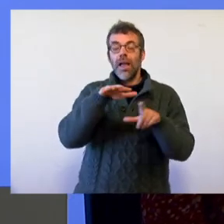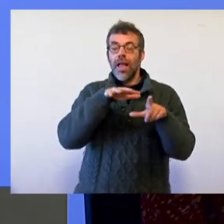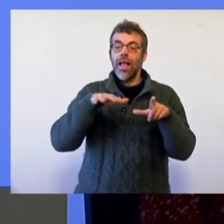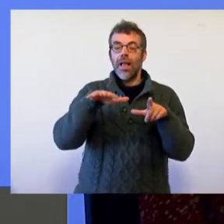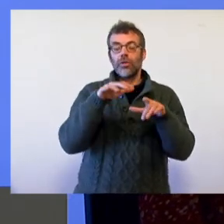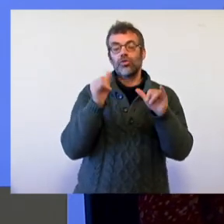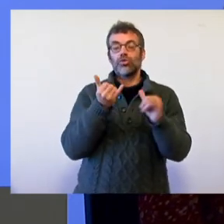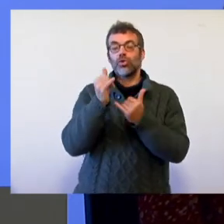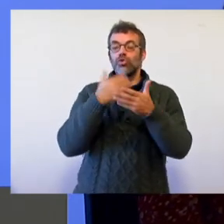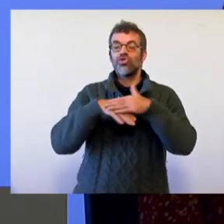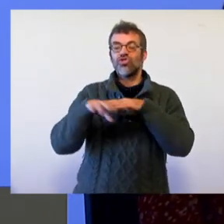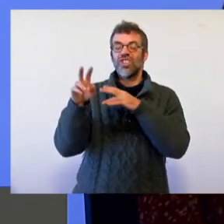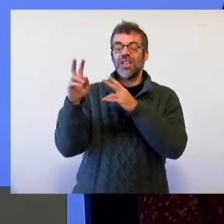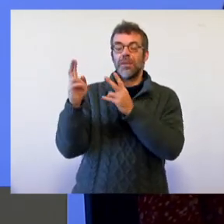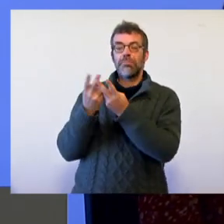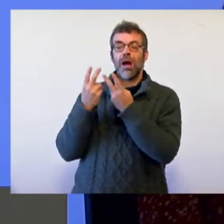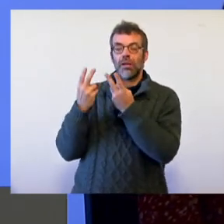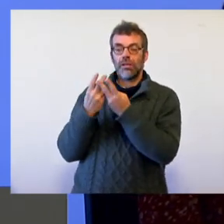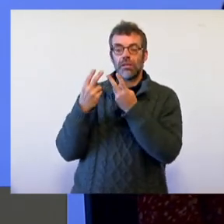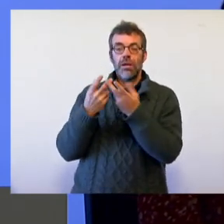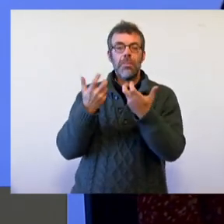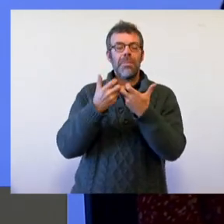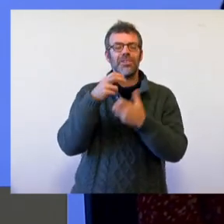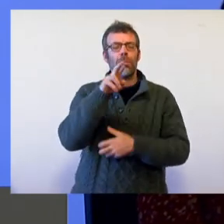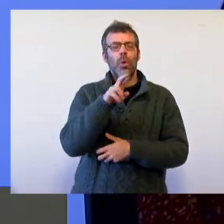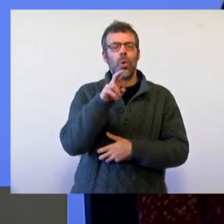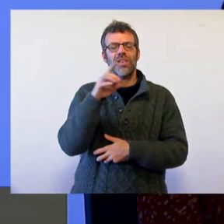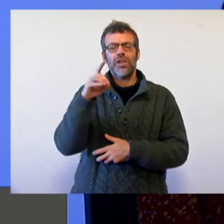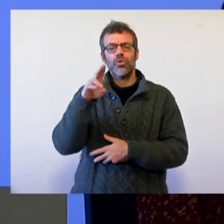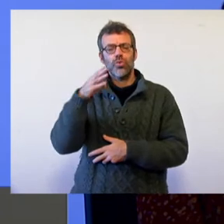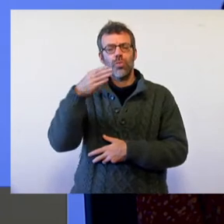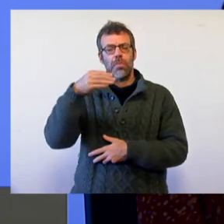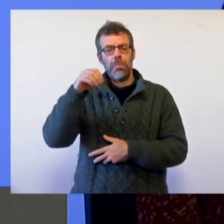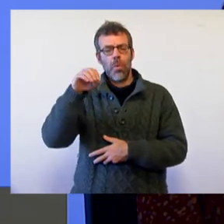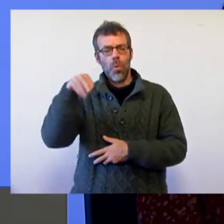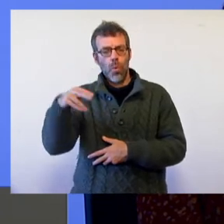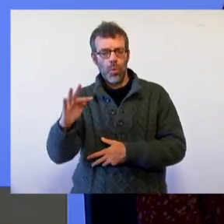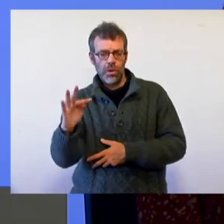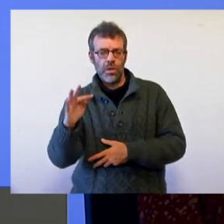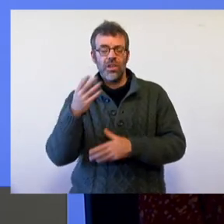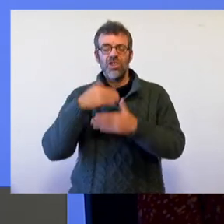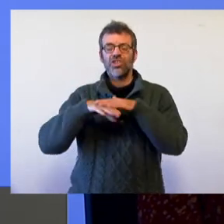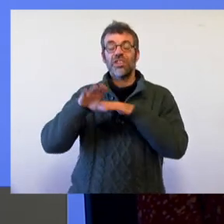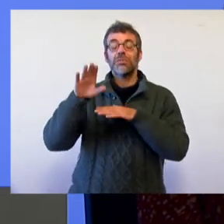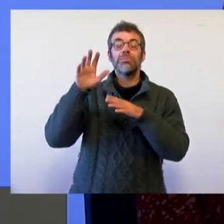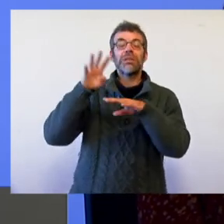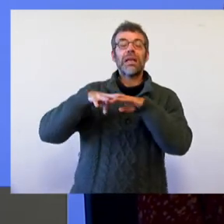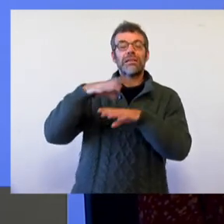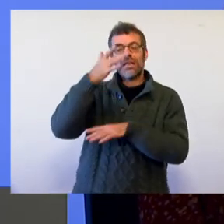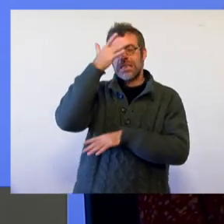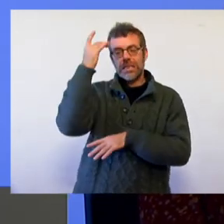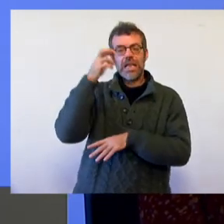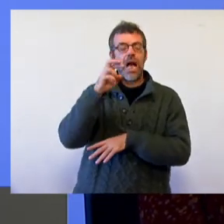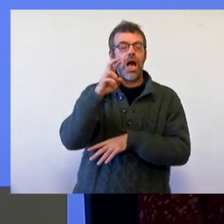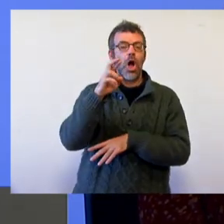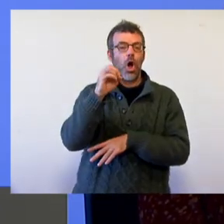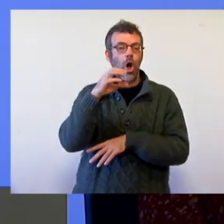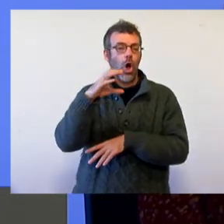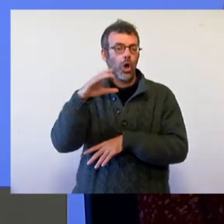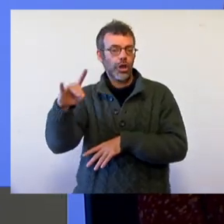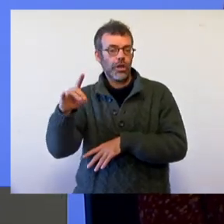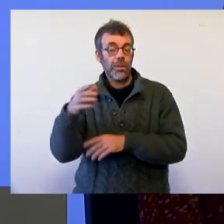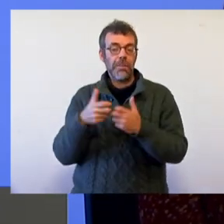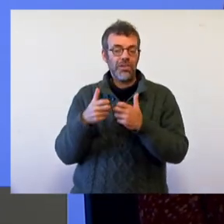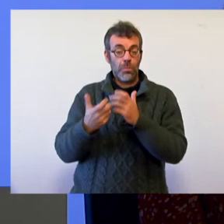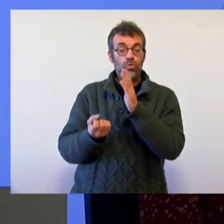parc René Dumont à Saint-Roch, dans le quartier dit du Nouveau Saint-Roch, eh bien, sera un